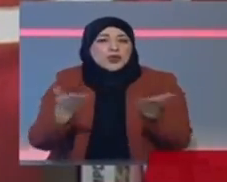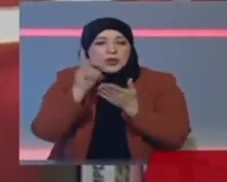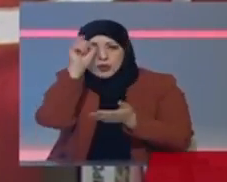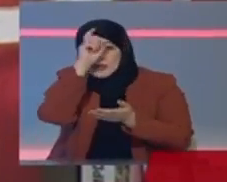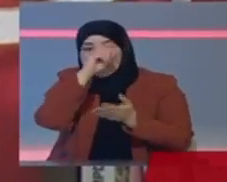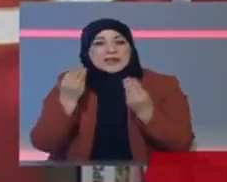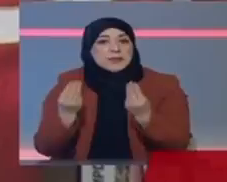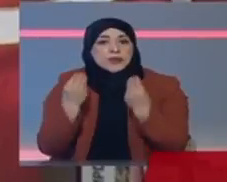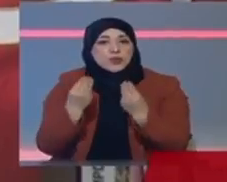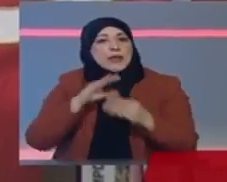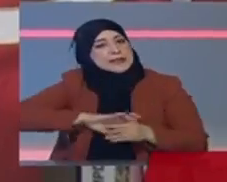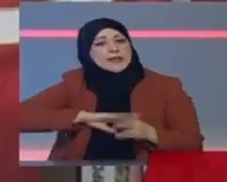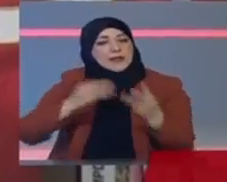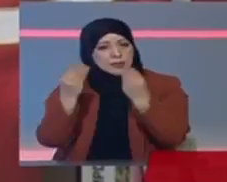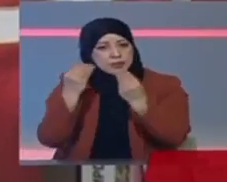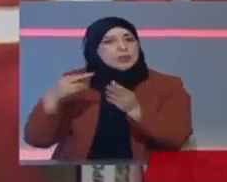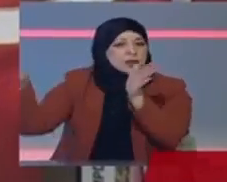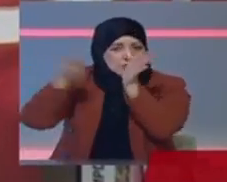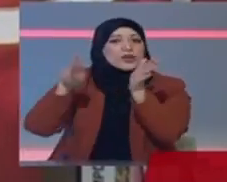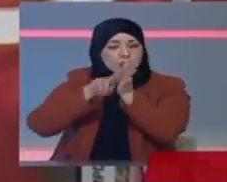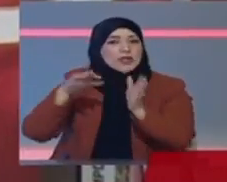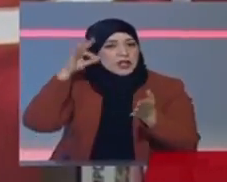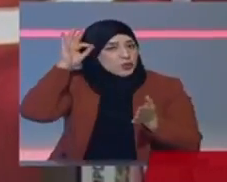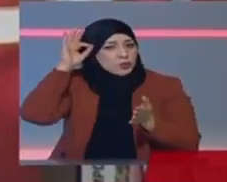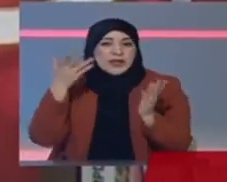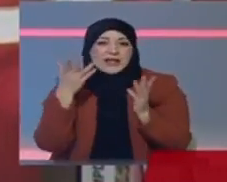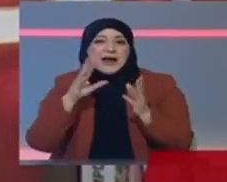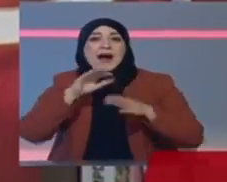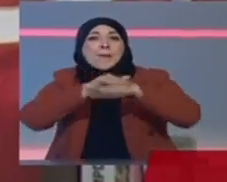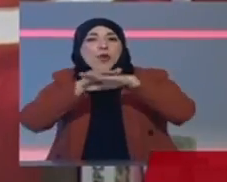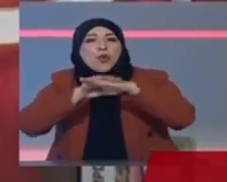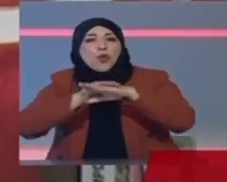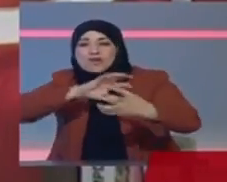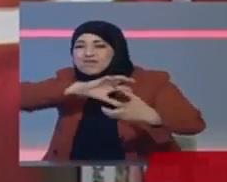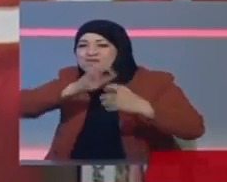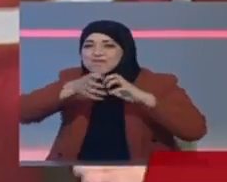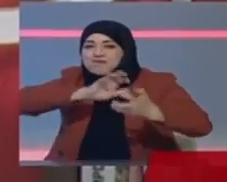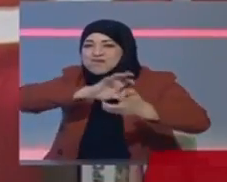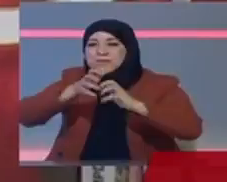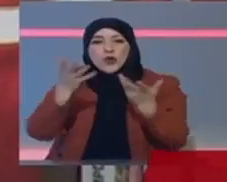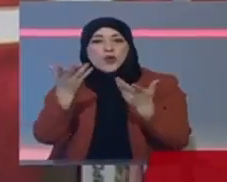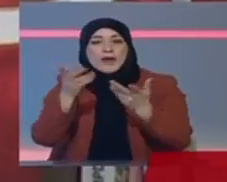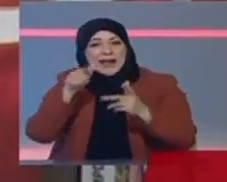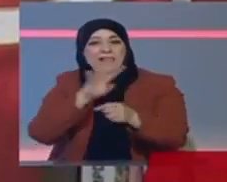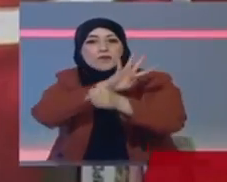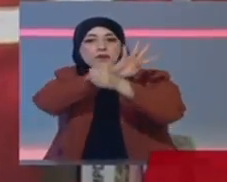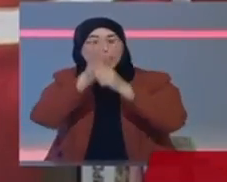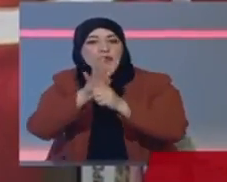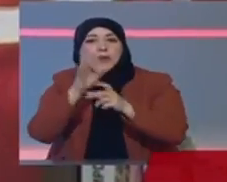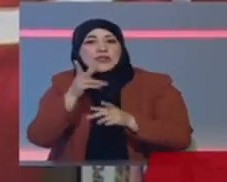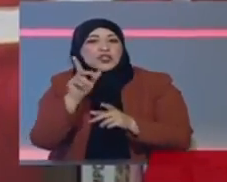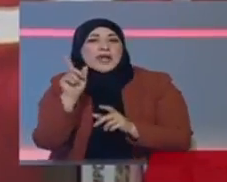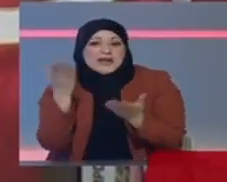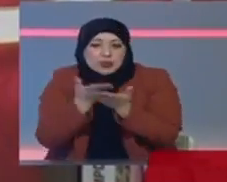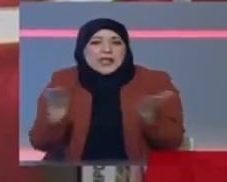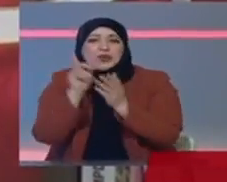القيام بدورها لان قلت لازم ناخذها من ليست عمليه اجلاء فوري وكان الامر عادي انما